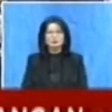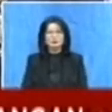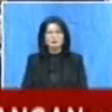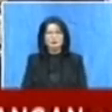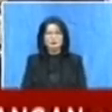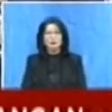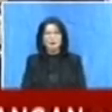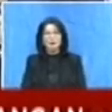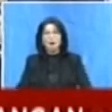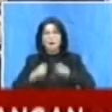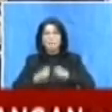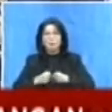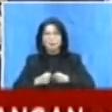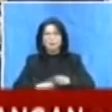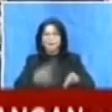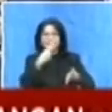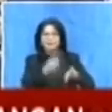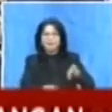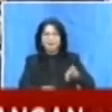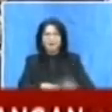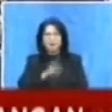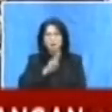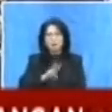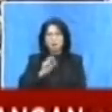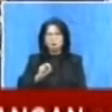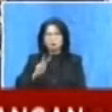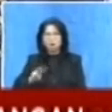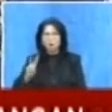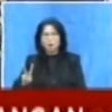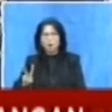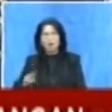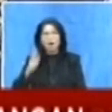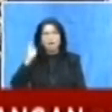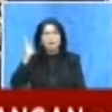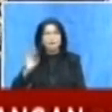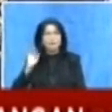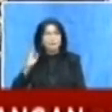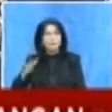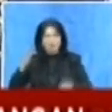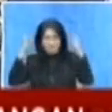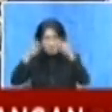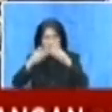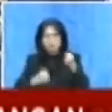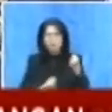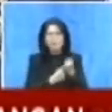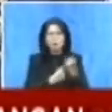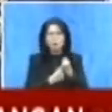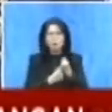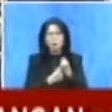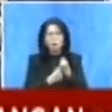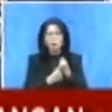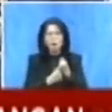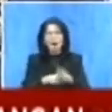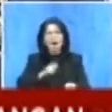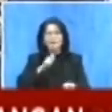Konsolidasi fiskal tahun 2022 akan lebih fokus untuk mendukung pelaksanaan